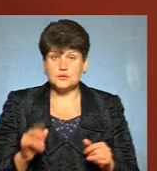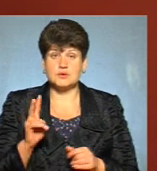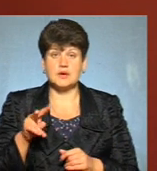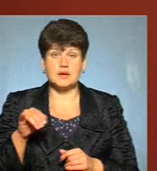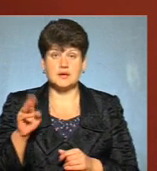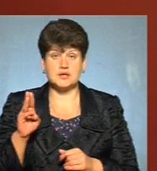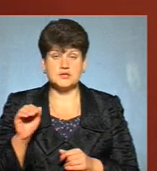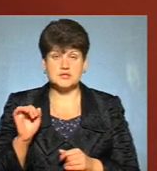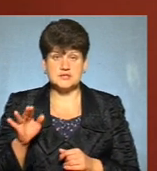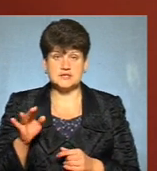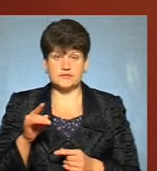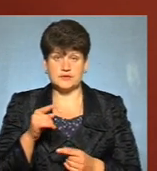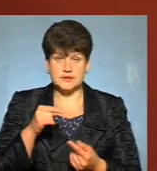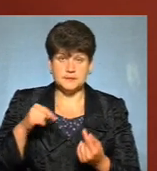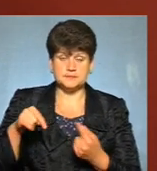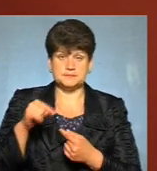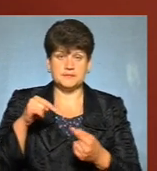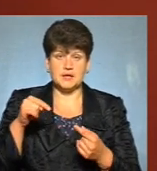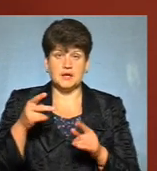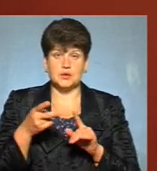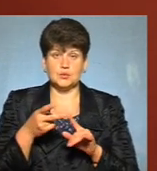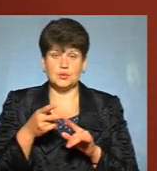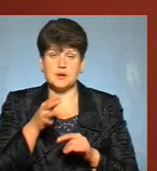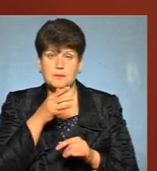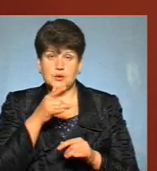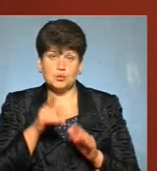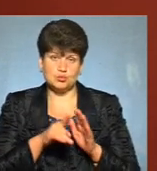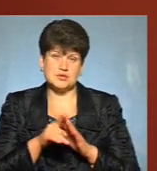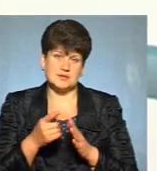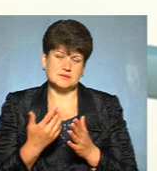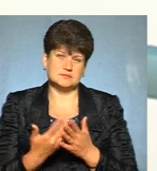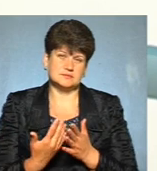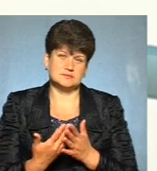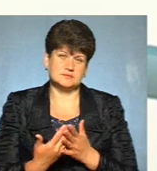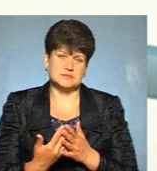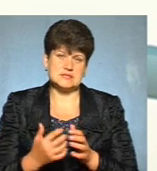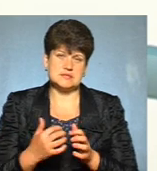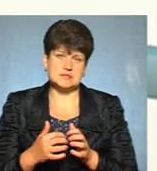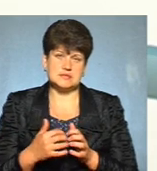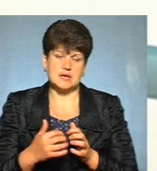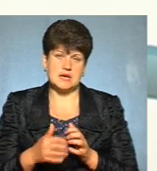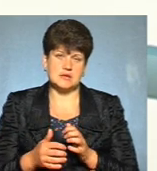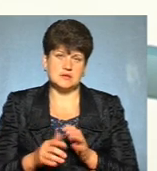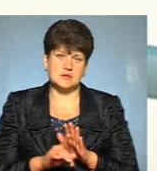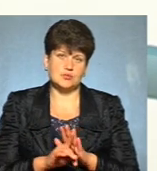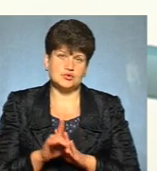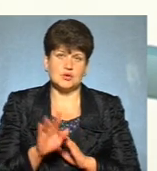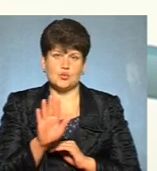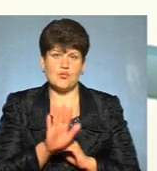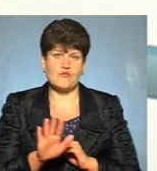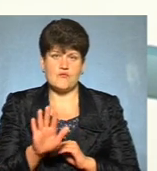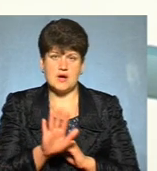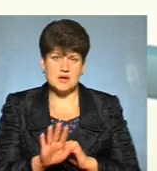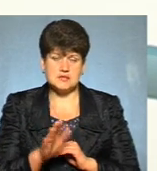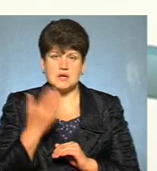він циклічний, і другий період почнеться десь всередині чи на початках вересня, коли